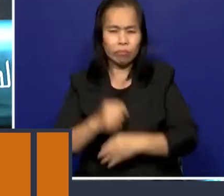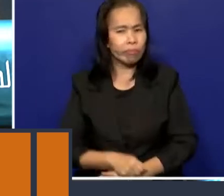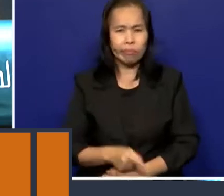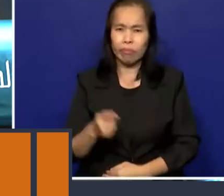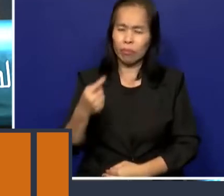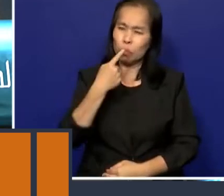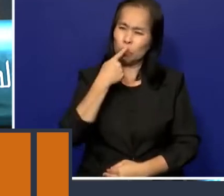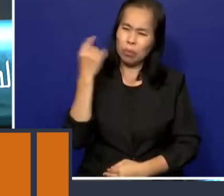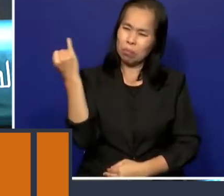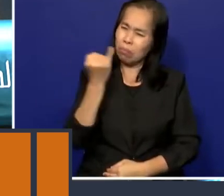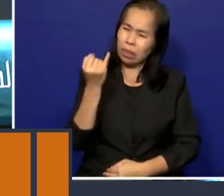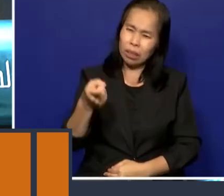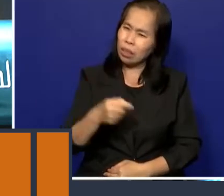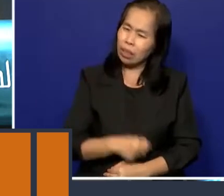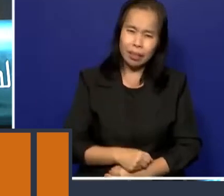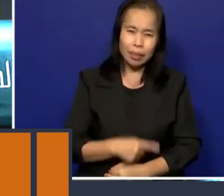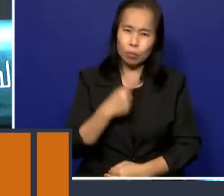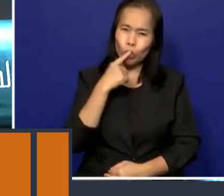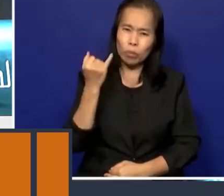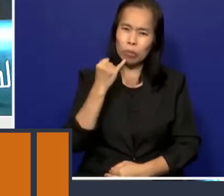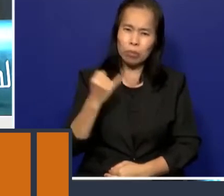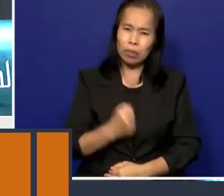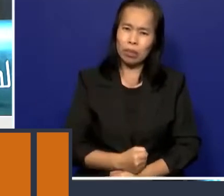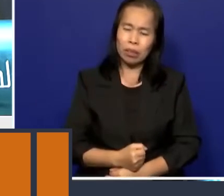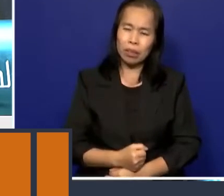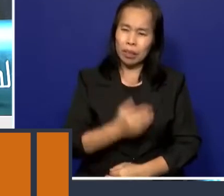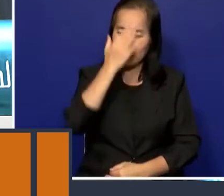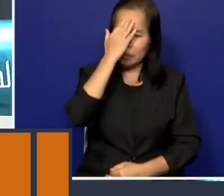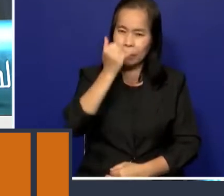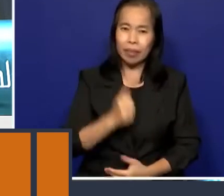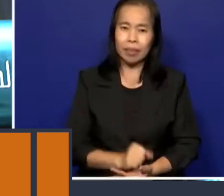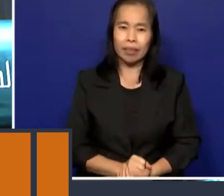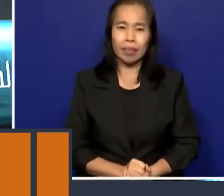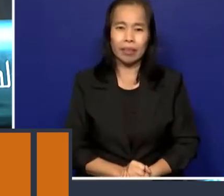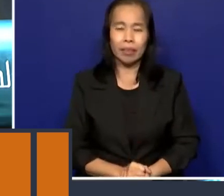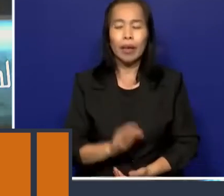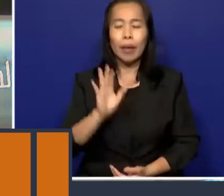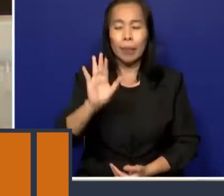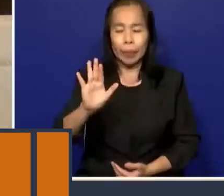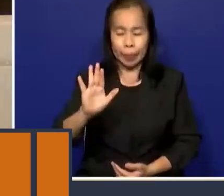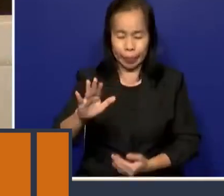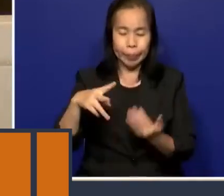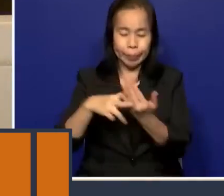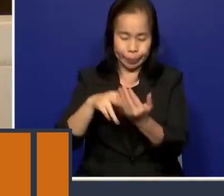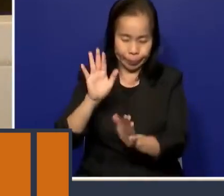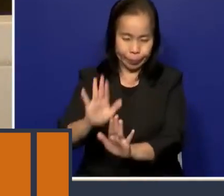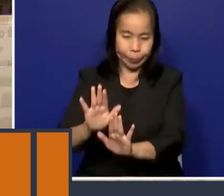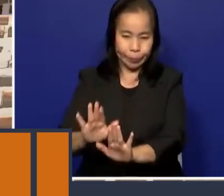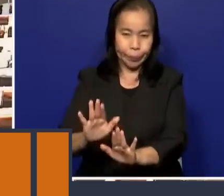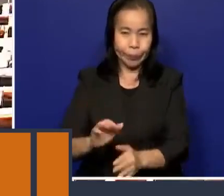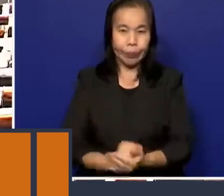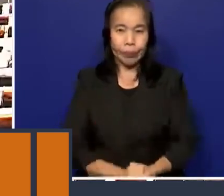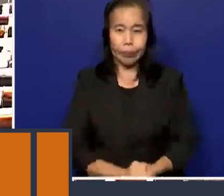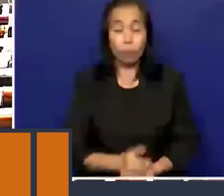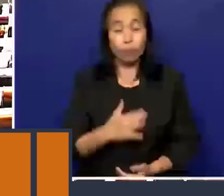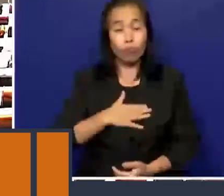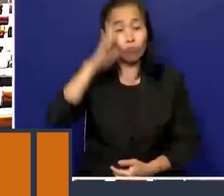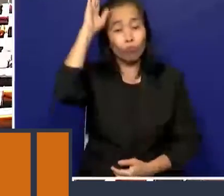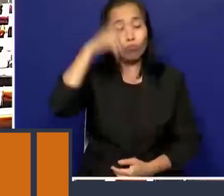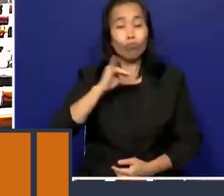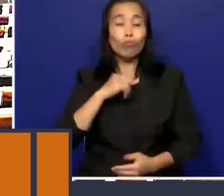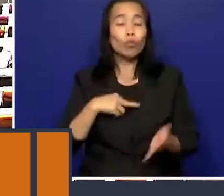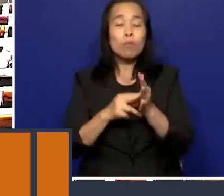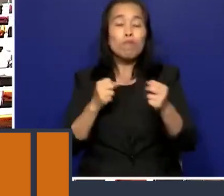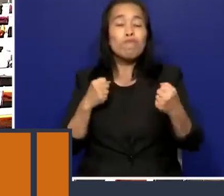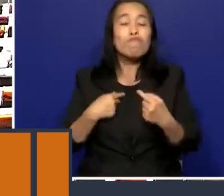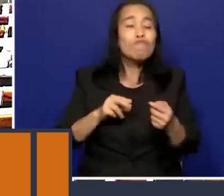ากคอรญเกินไปแล้วนะครั เปิ dane...พครั พ viranpotเฝนรยอนครั ท่านต่แล้ครช่นะครัครั ผมเปคน ชบ็ปอมรอยแล